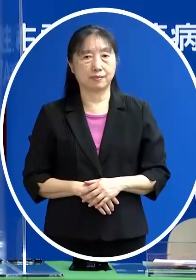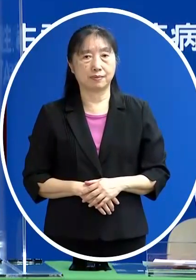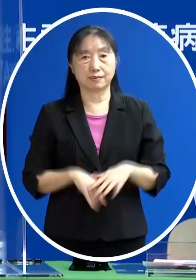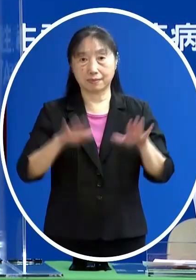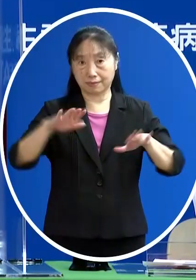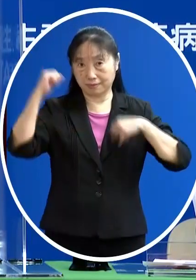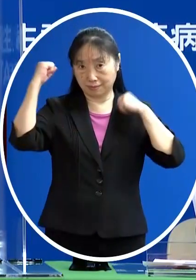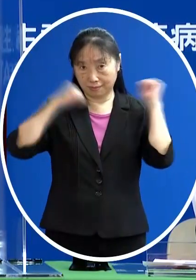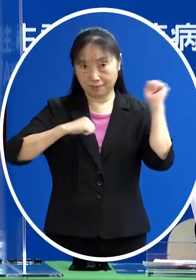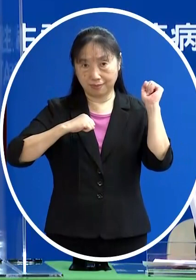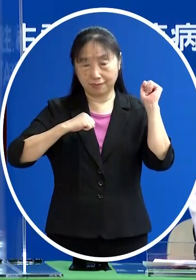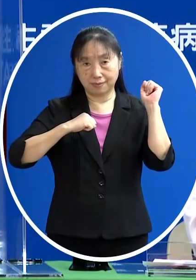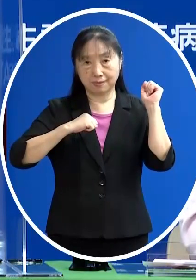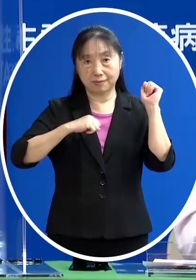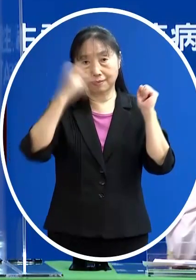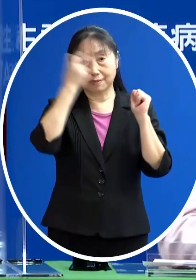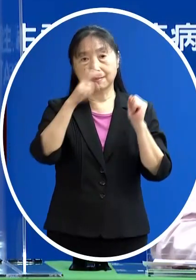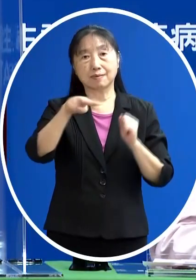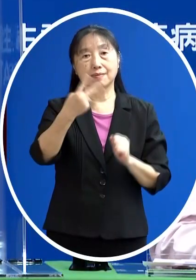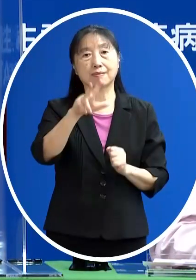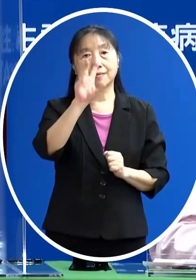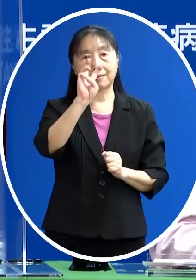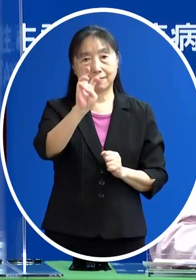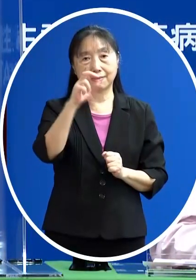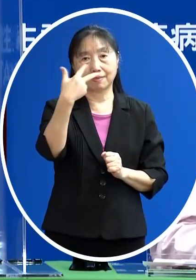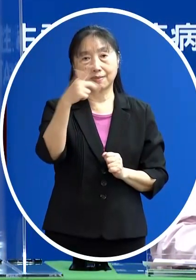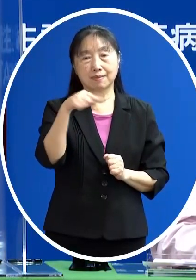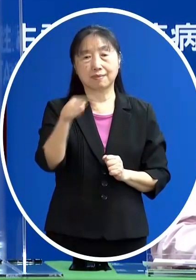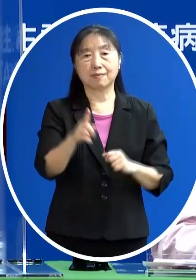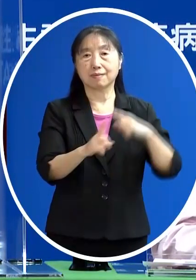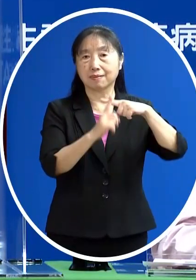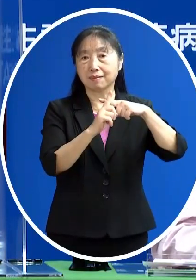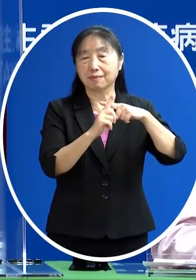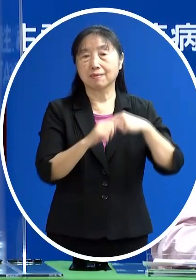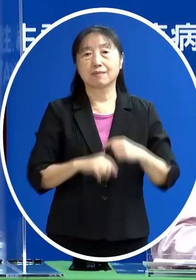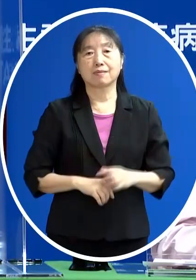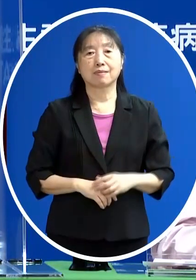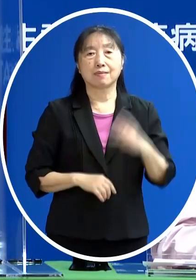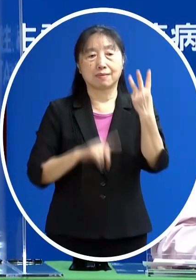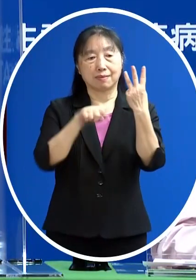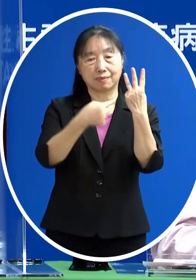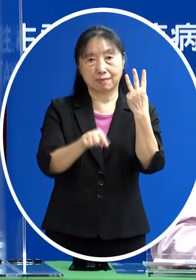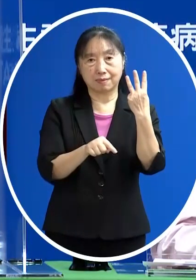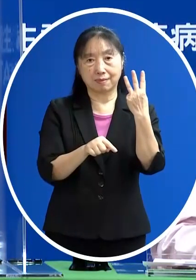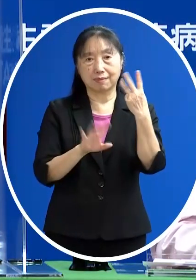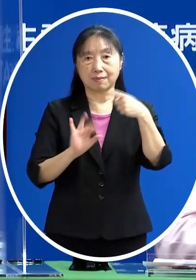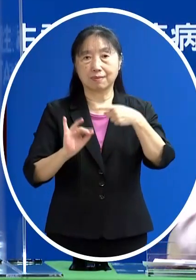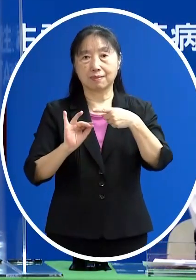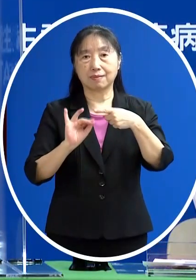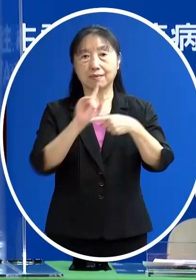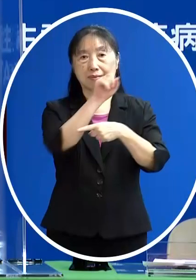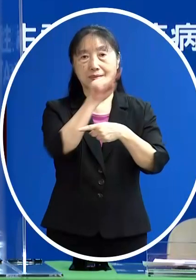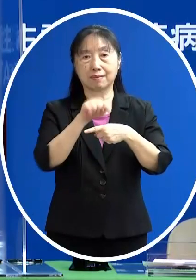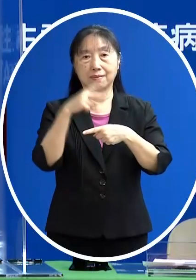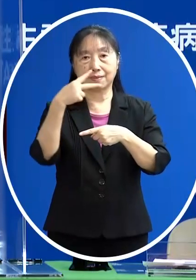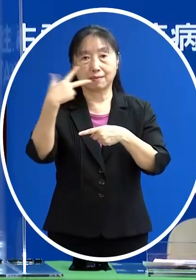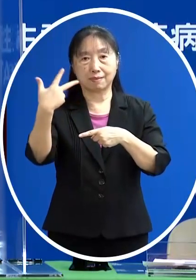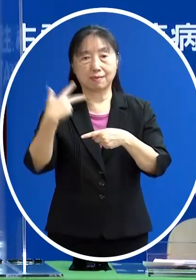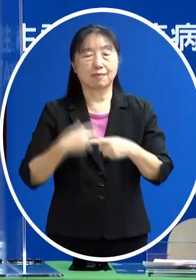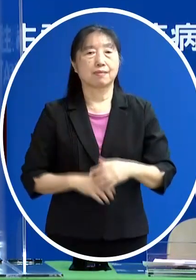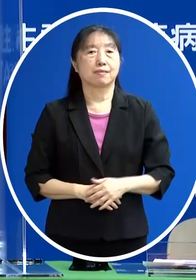那今天早上检查了237人，阳性的人数是3人，那百分比是